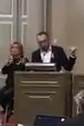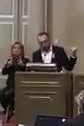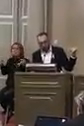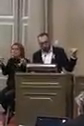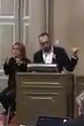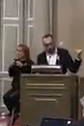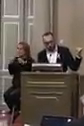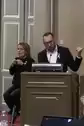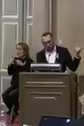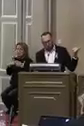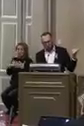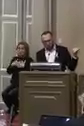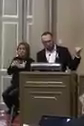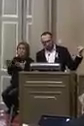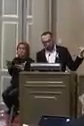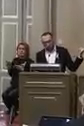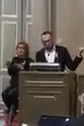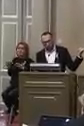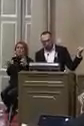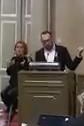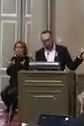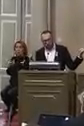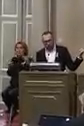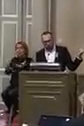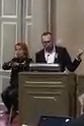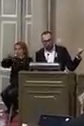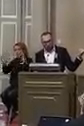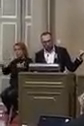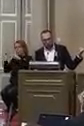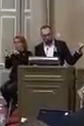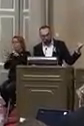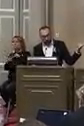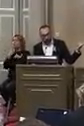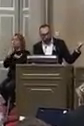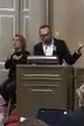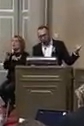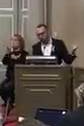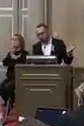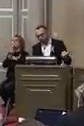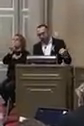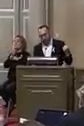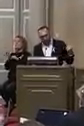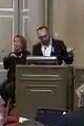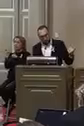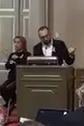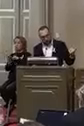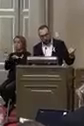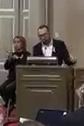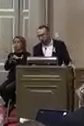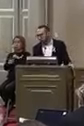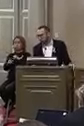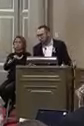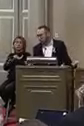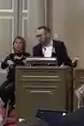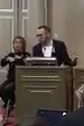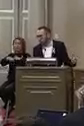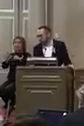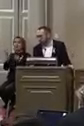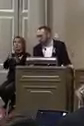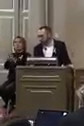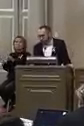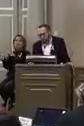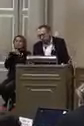nikakve veze sa mojim zaključkom. Ovo je očito glomazni otpad koji je neko privatno tamo naša, znači i dalje. I oko